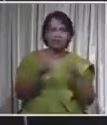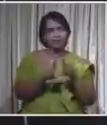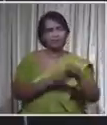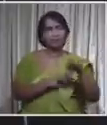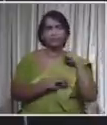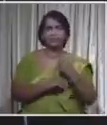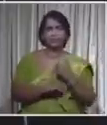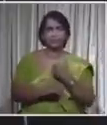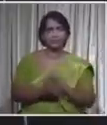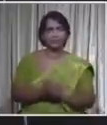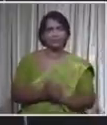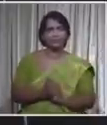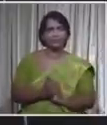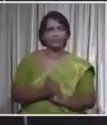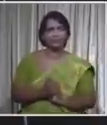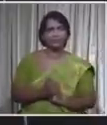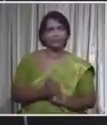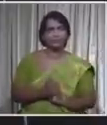තියෙන්න ඕනේ